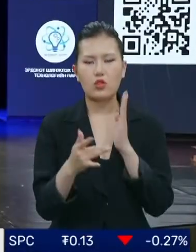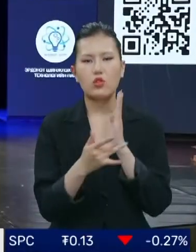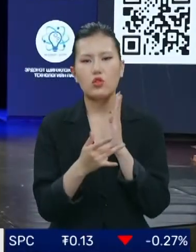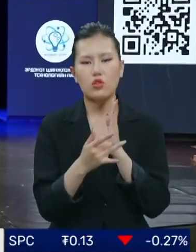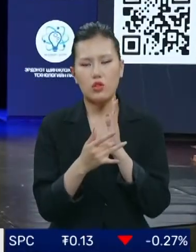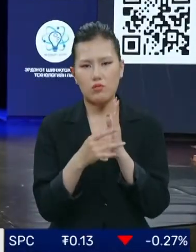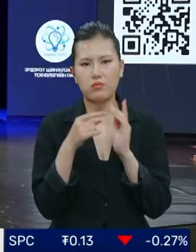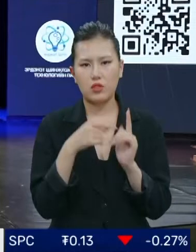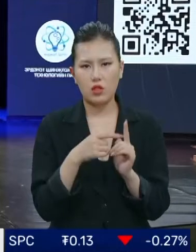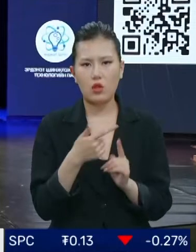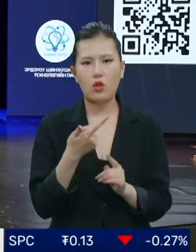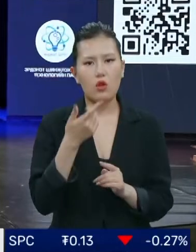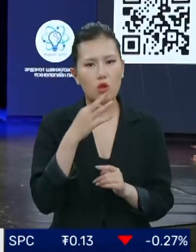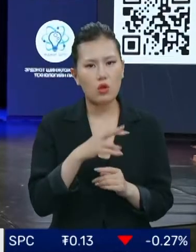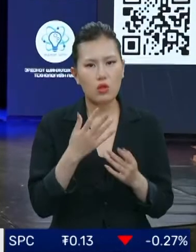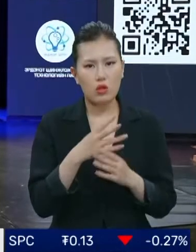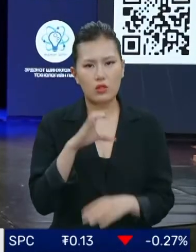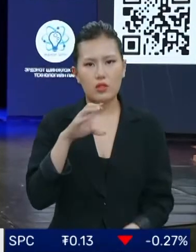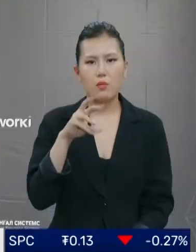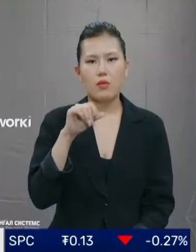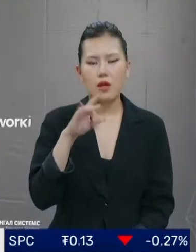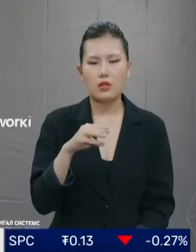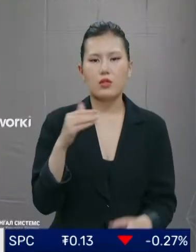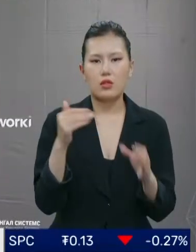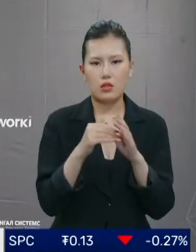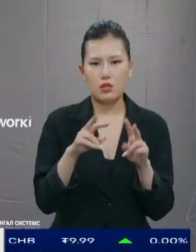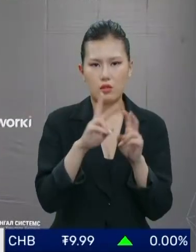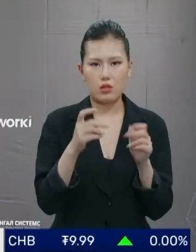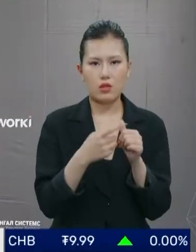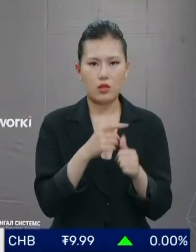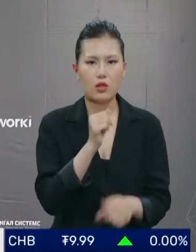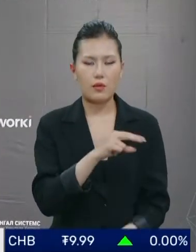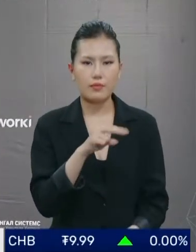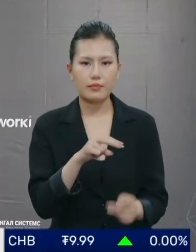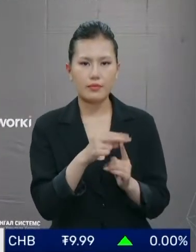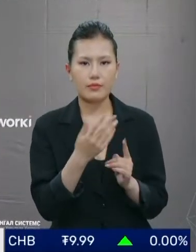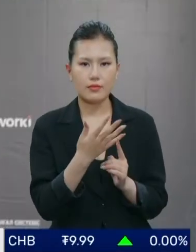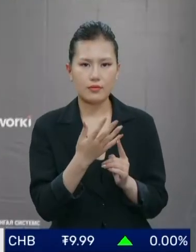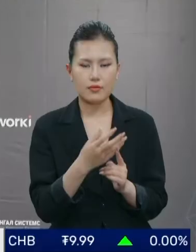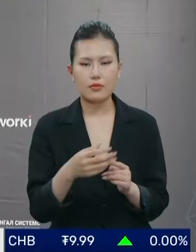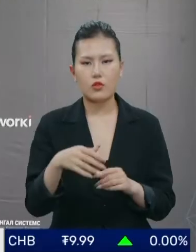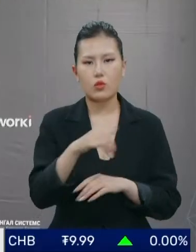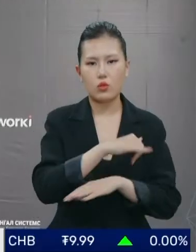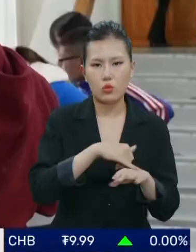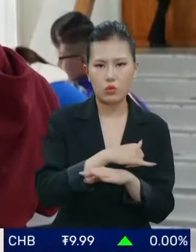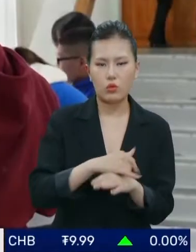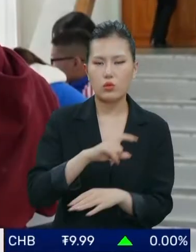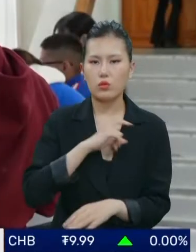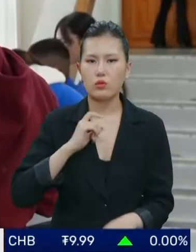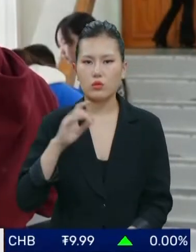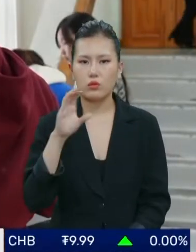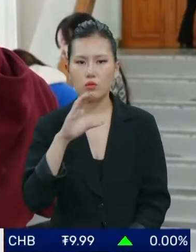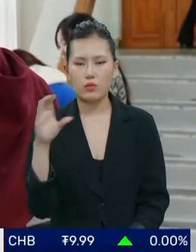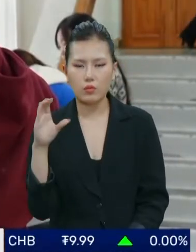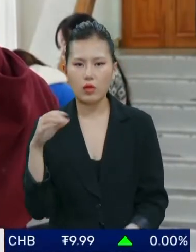онцлог зүйл нь бол Smart Эрдэнэт нэртэй аппликейшн байгаа. Энэхүү аппликейшн нь төрөв болон ховын хөвшлийн бүх төрлийн үйлчилгээнүүдийг